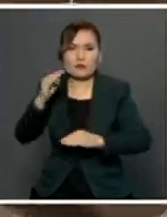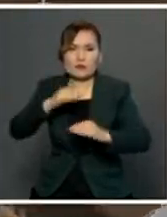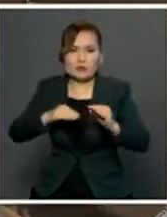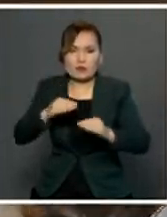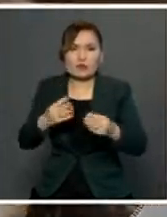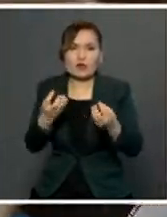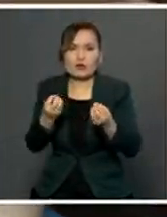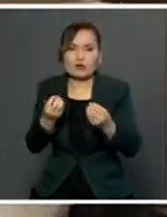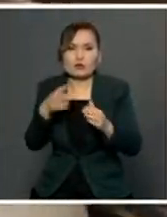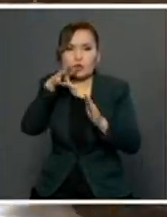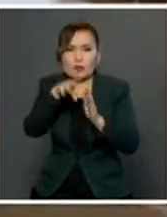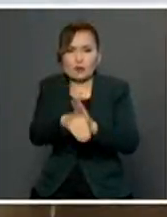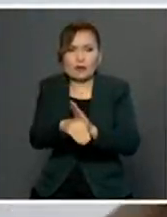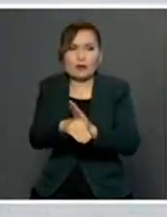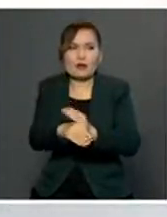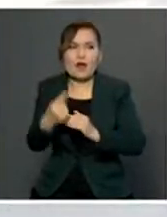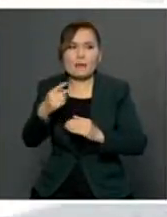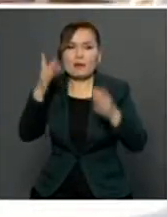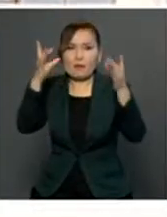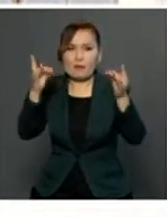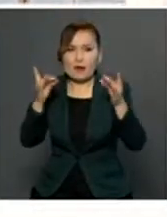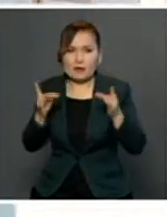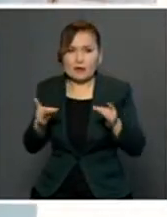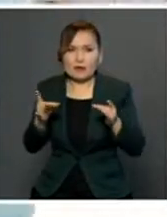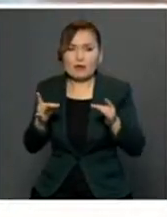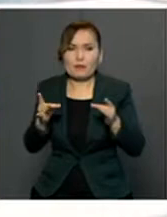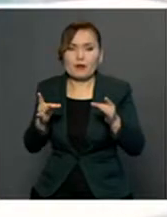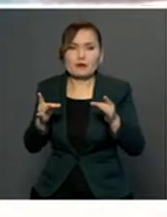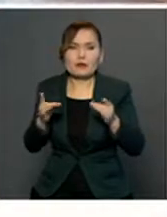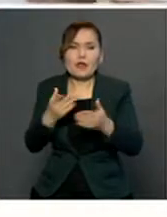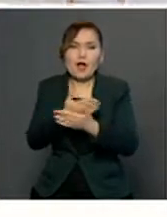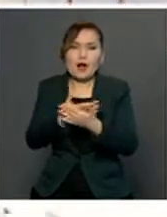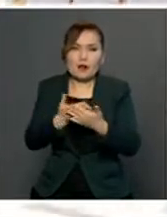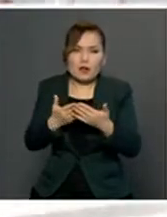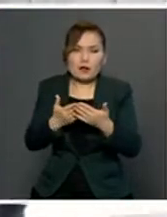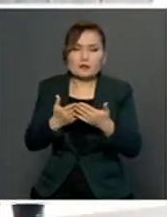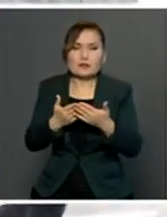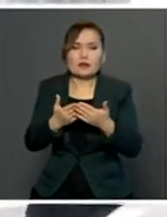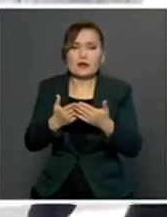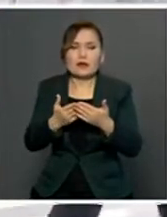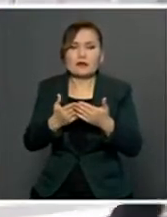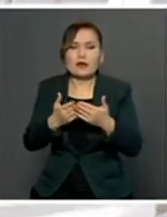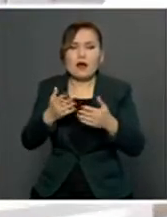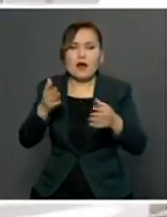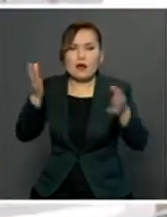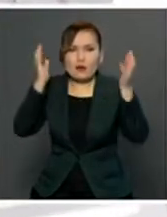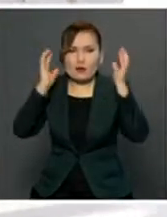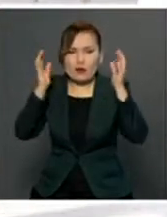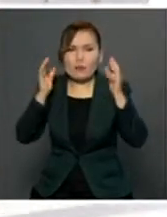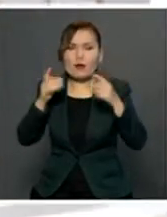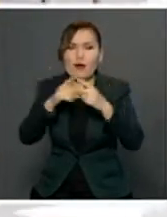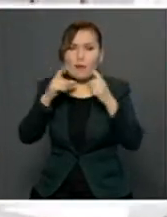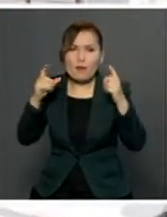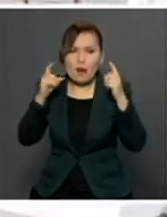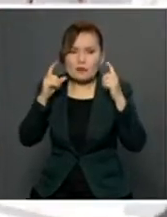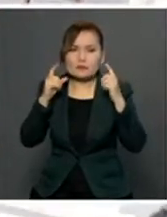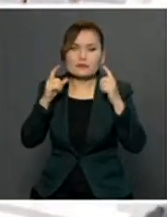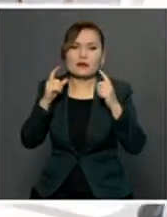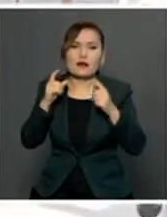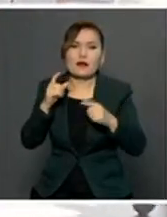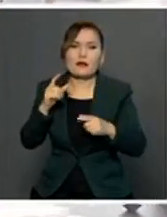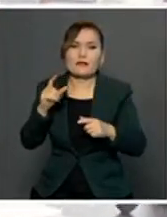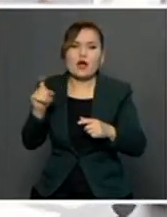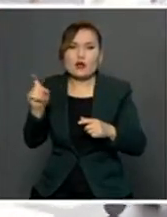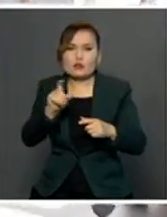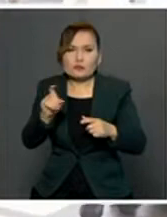Бұдан бөлек міне тағы бір пакет шаруашылық тауарлар өнімдері бар. Онда ең қажетті маска да тегін таратылады,